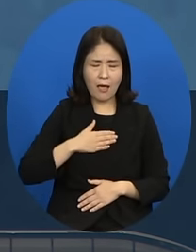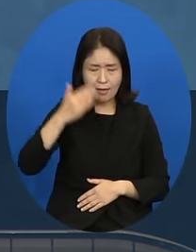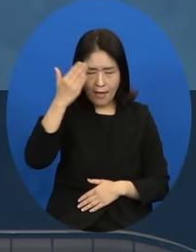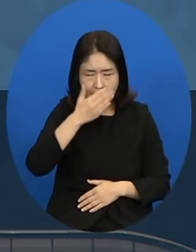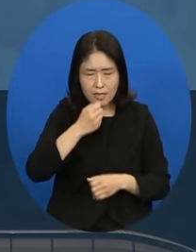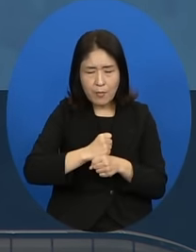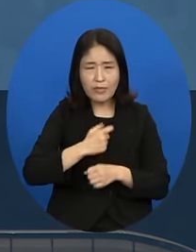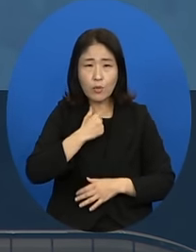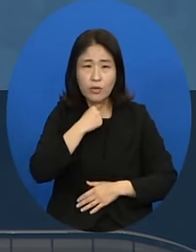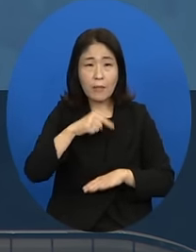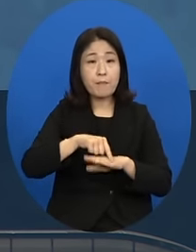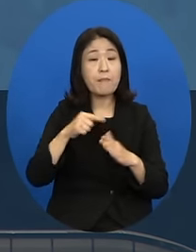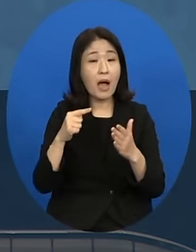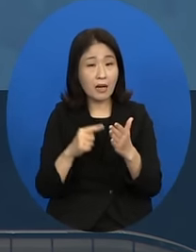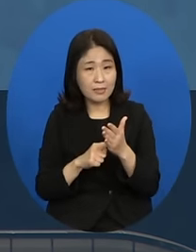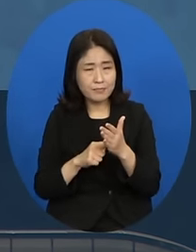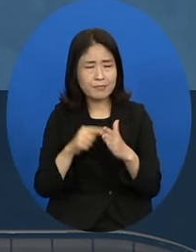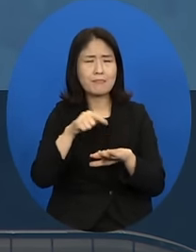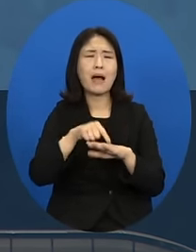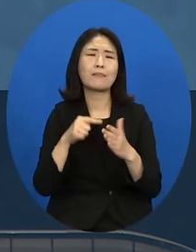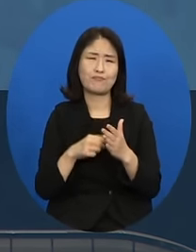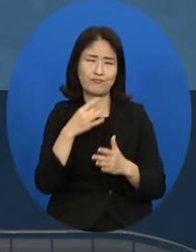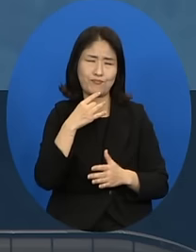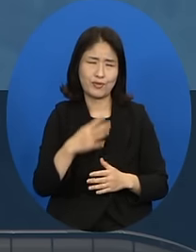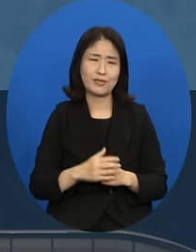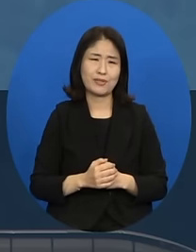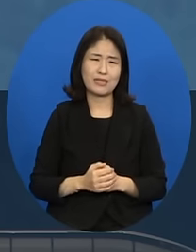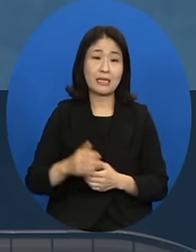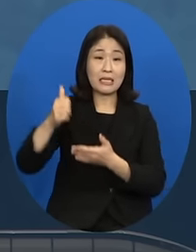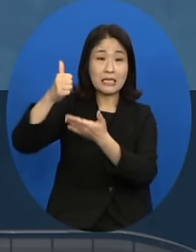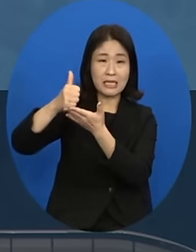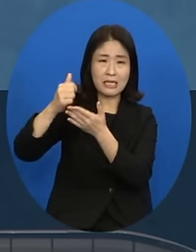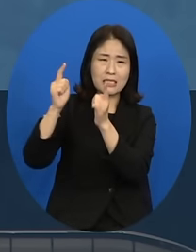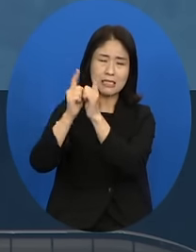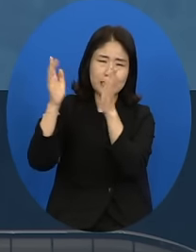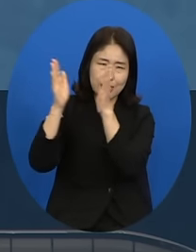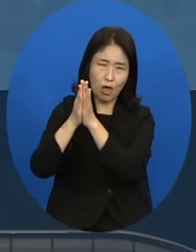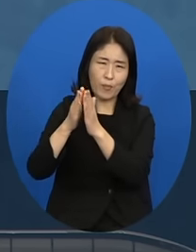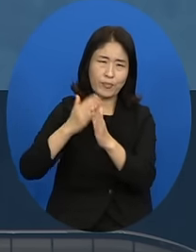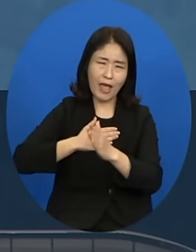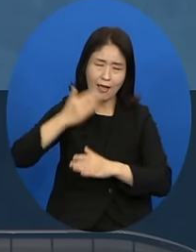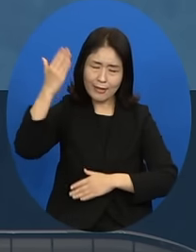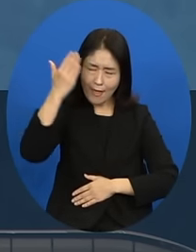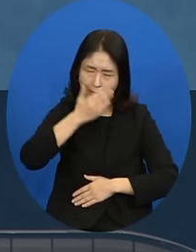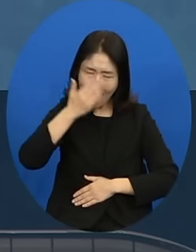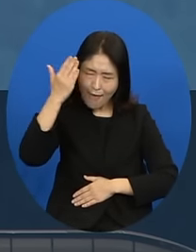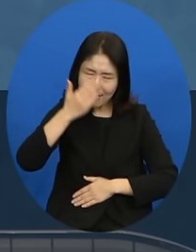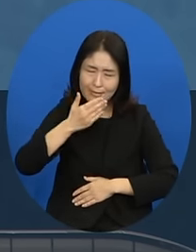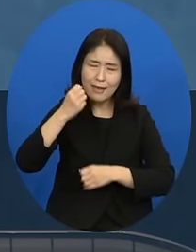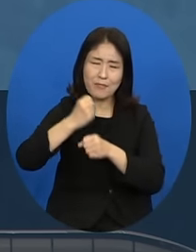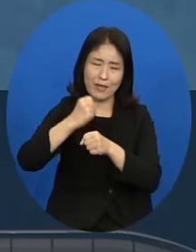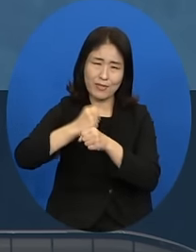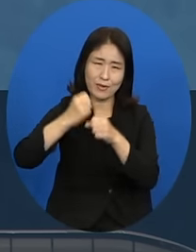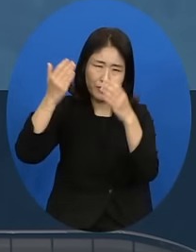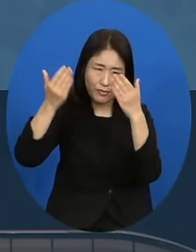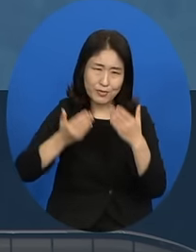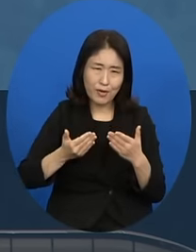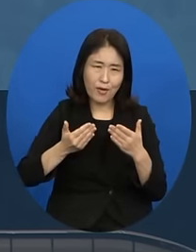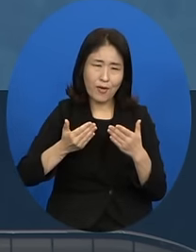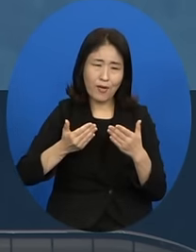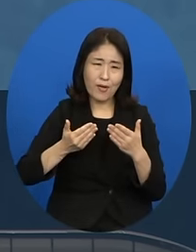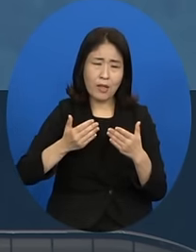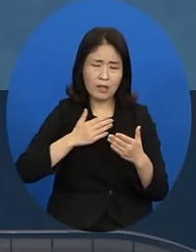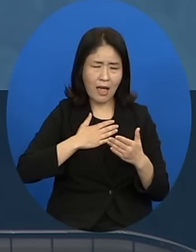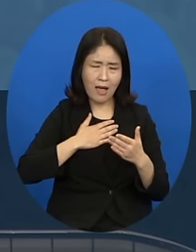마음 그것조차 맘뿐이고 님이 손수 쓰시고 나까지도 앉으시라니 제